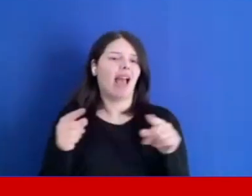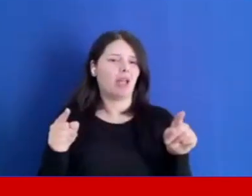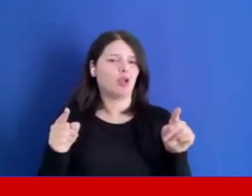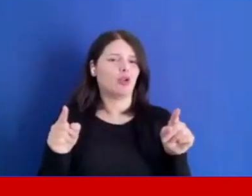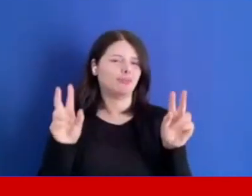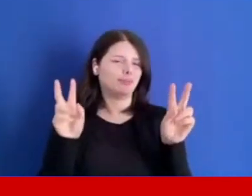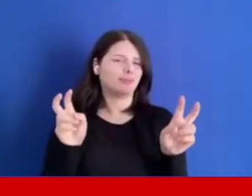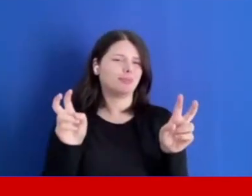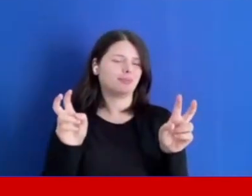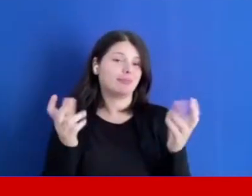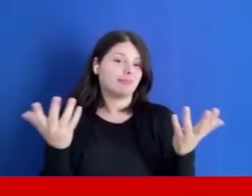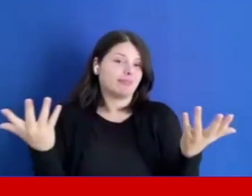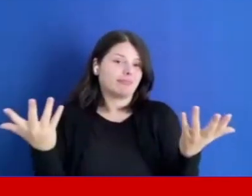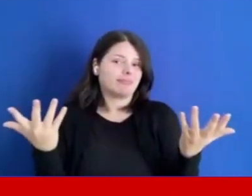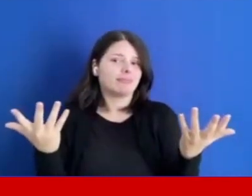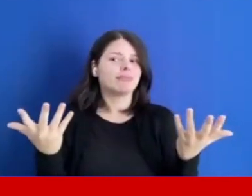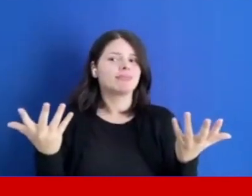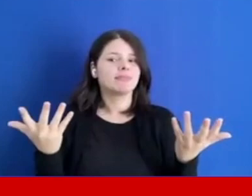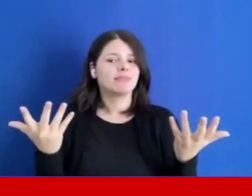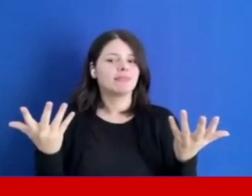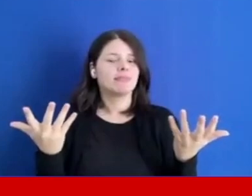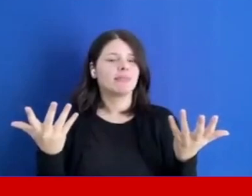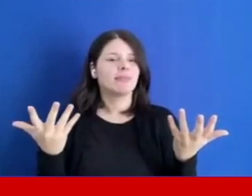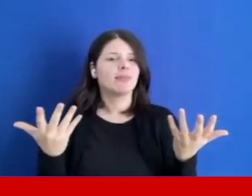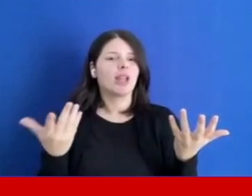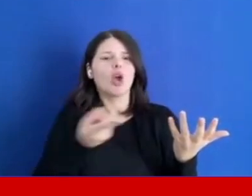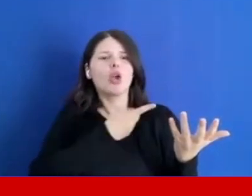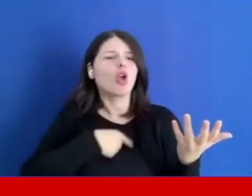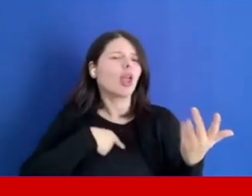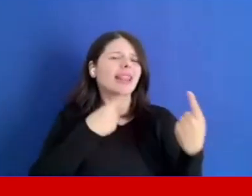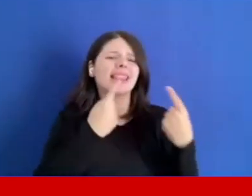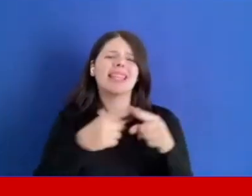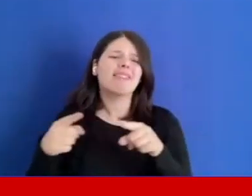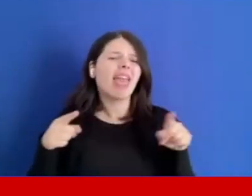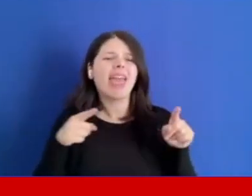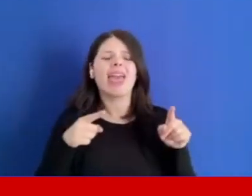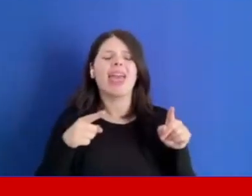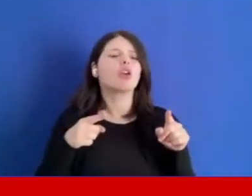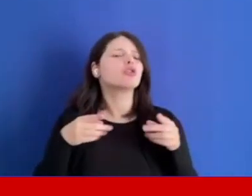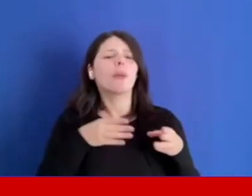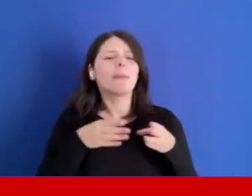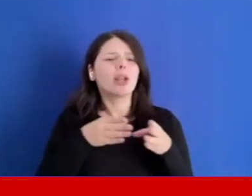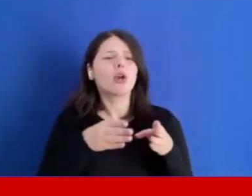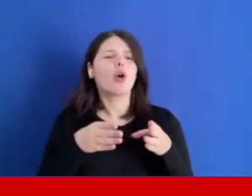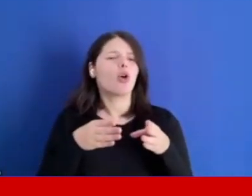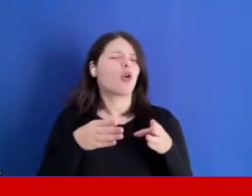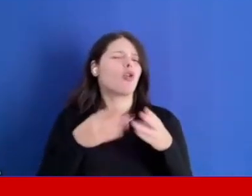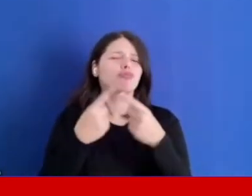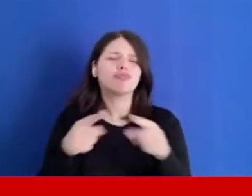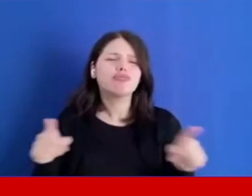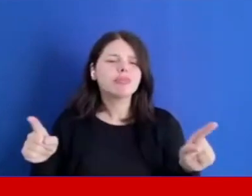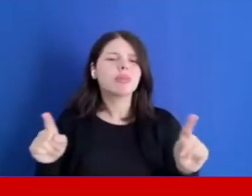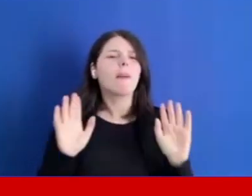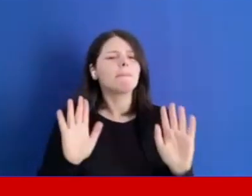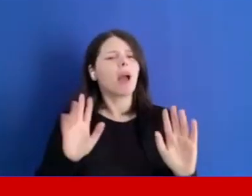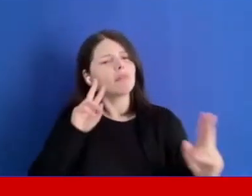Quindi ecco, voglio dire, qui siamo tutti diversi, abbiamo fatto tutti percorsi, strade diverse, ma ci possiamo incontrare in